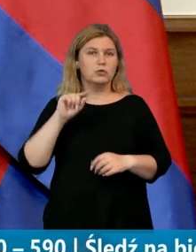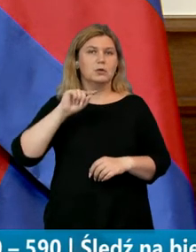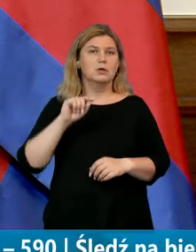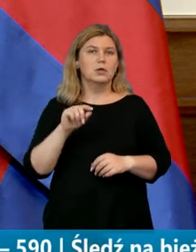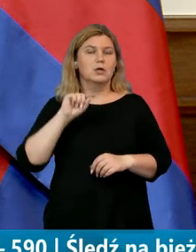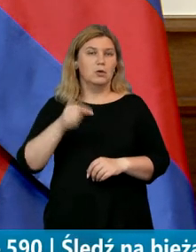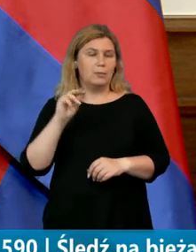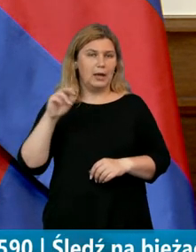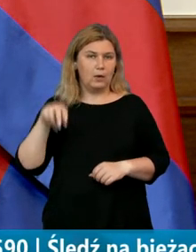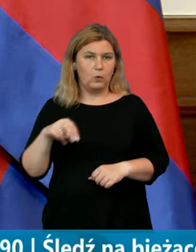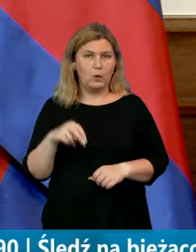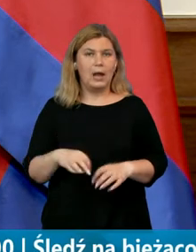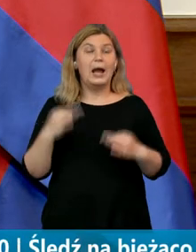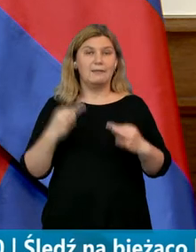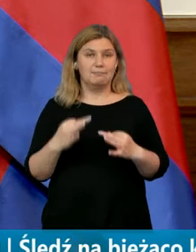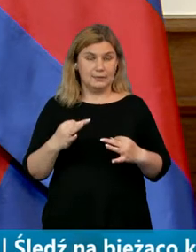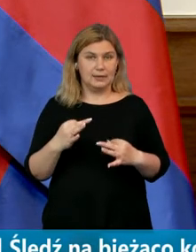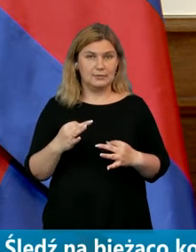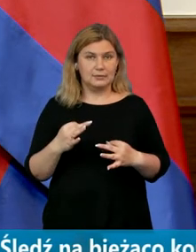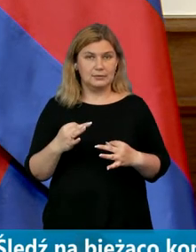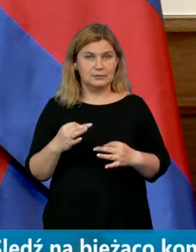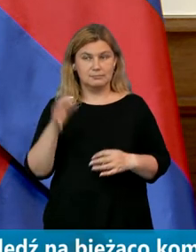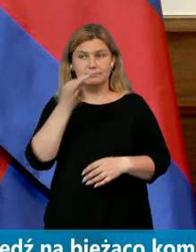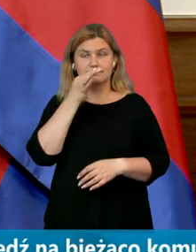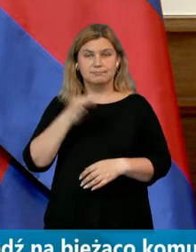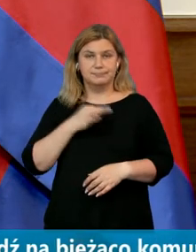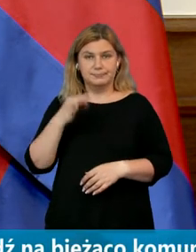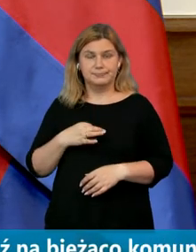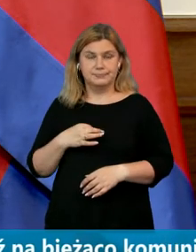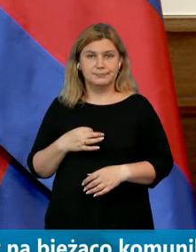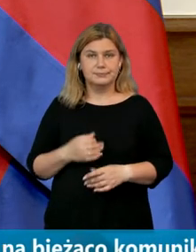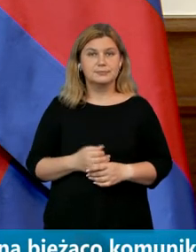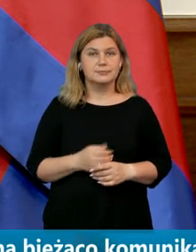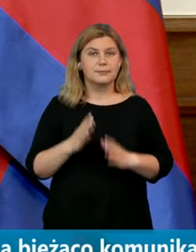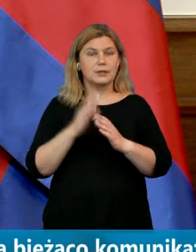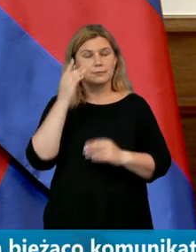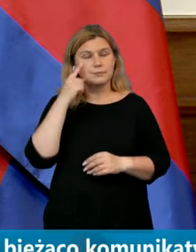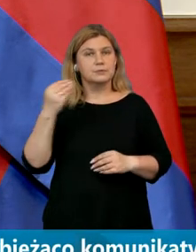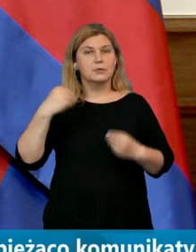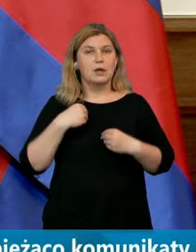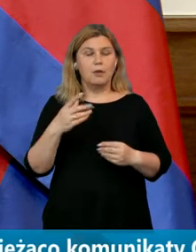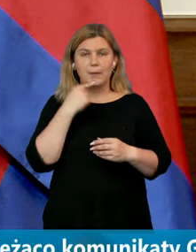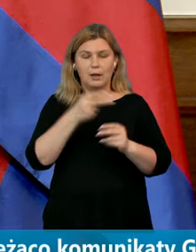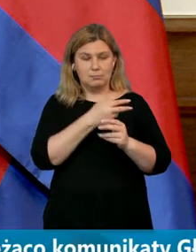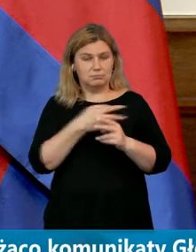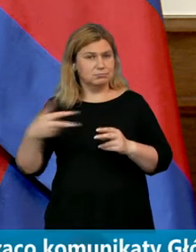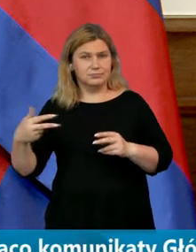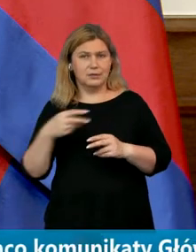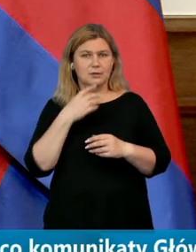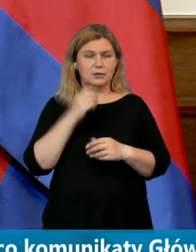www.wiadomościszczecin.eu. A teraz już przechodzę do pytań. Przypominam, żeby nie były zbyt długie, żeby zmieściły się